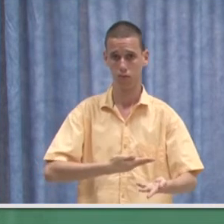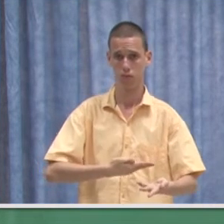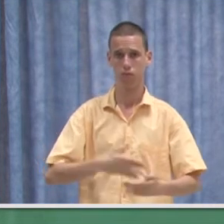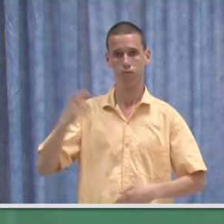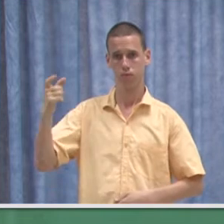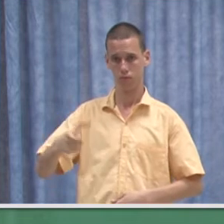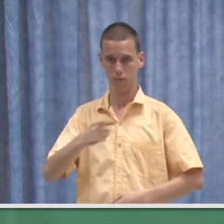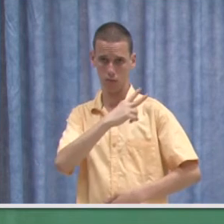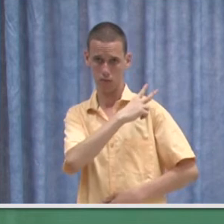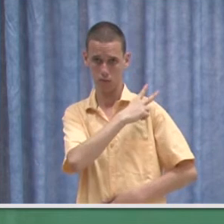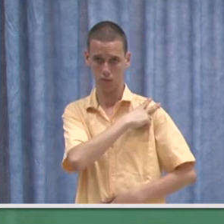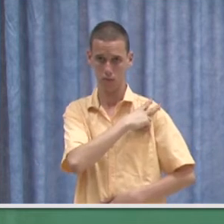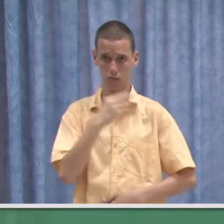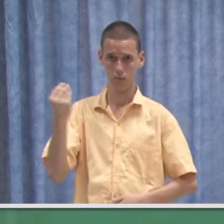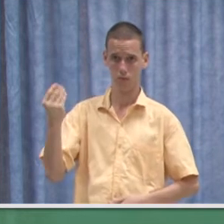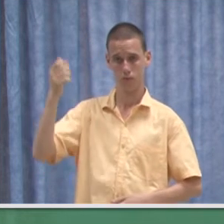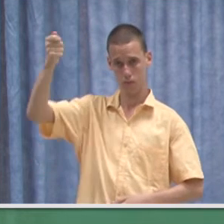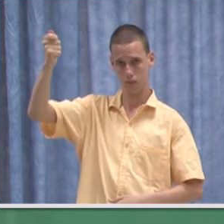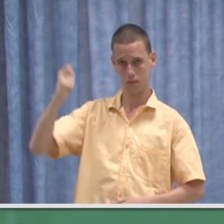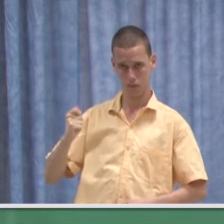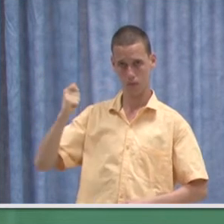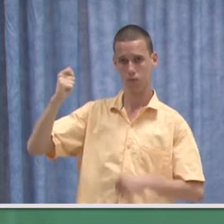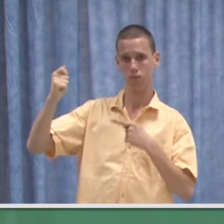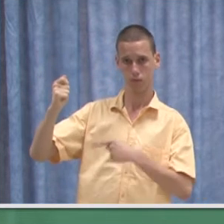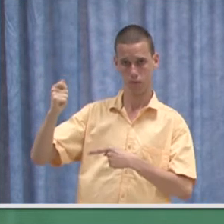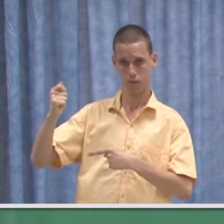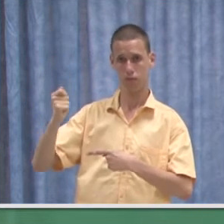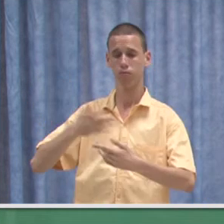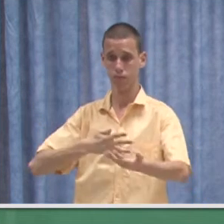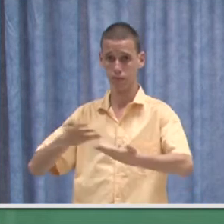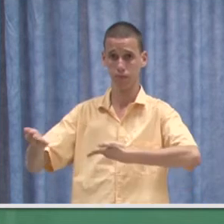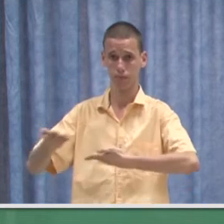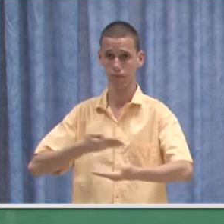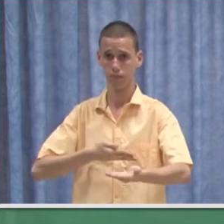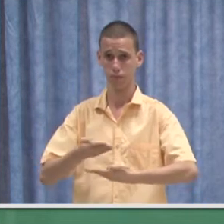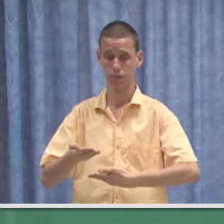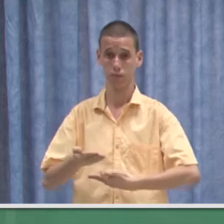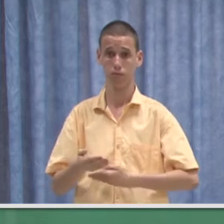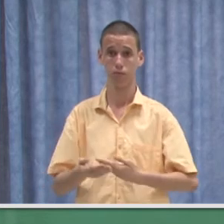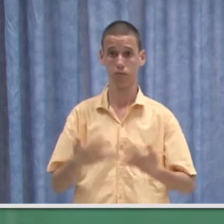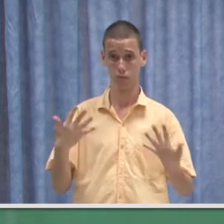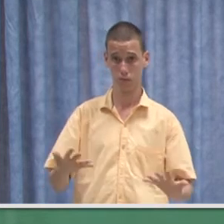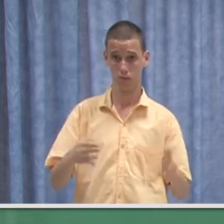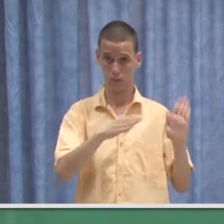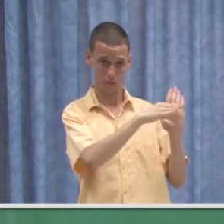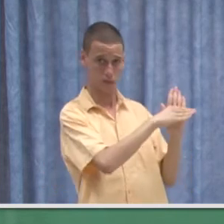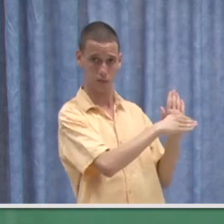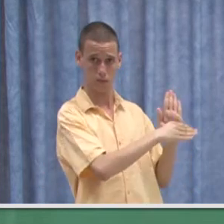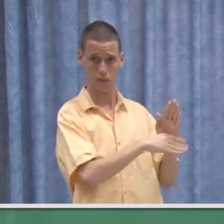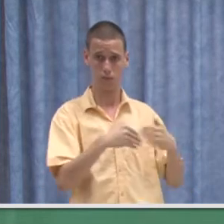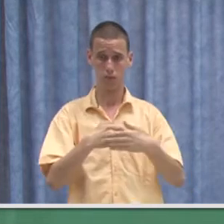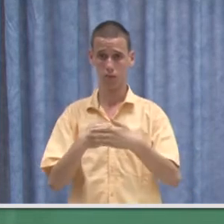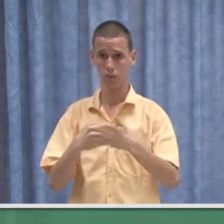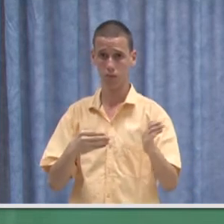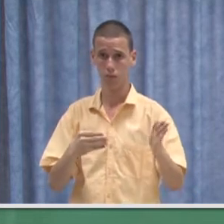casinos. Casino n'est pas pour parler l'habitude que tout le monde pour faire un live show, pour n'avoir pas live show dans le casino. Il y a vraiment la musique, mais je